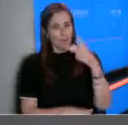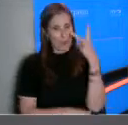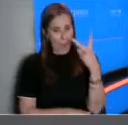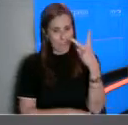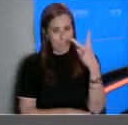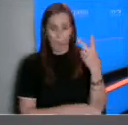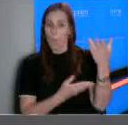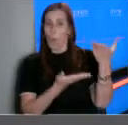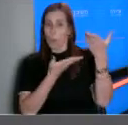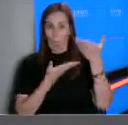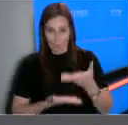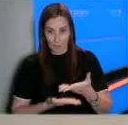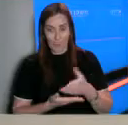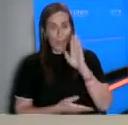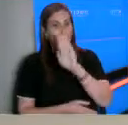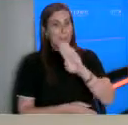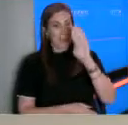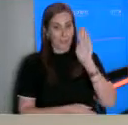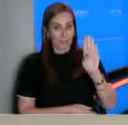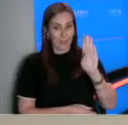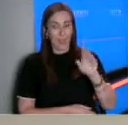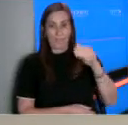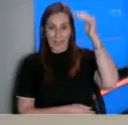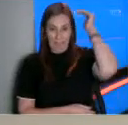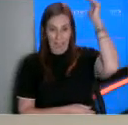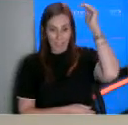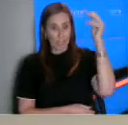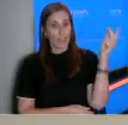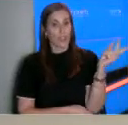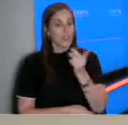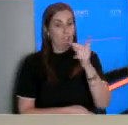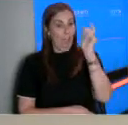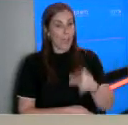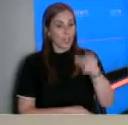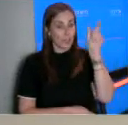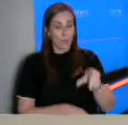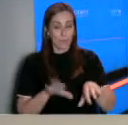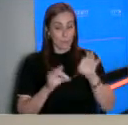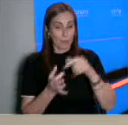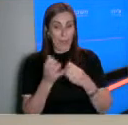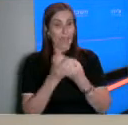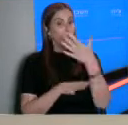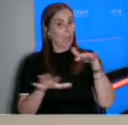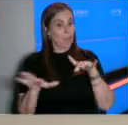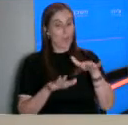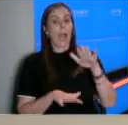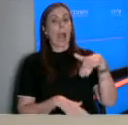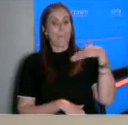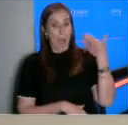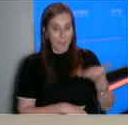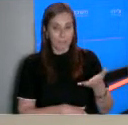שניים. ברוכים הבאים לבנימין נתניהו ובני גנץ. שני האנשים שנבחרו על מנת להקים את הממשלה